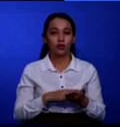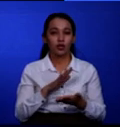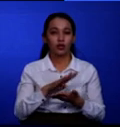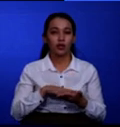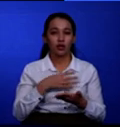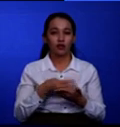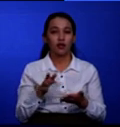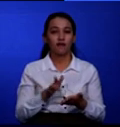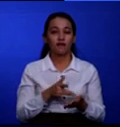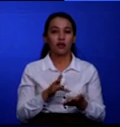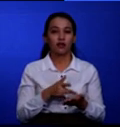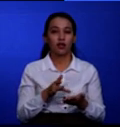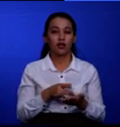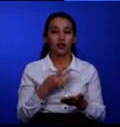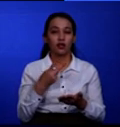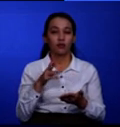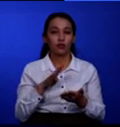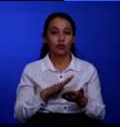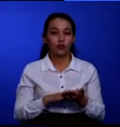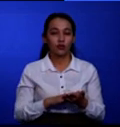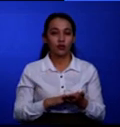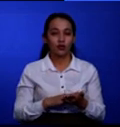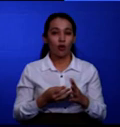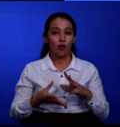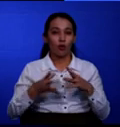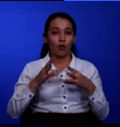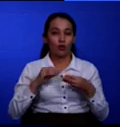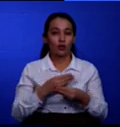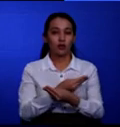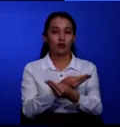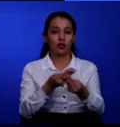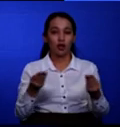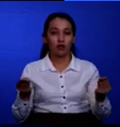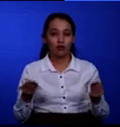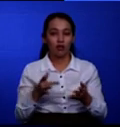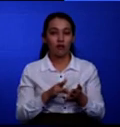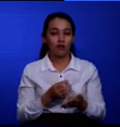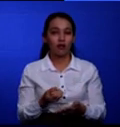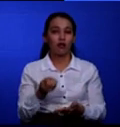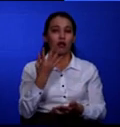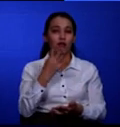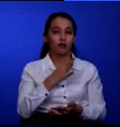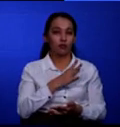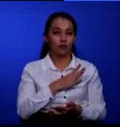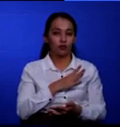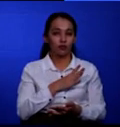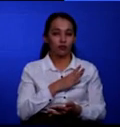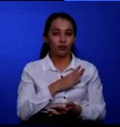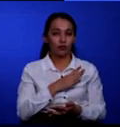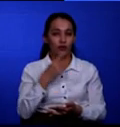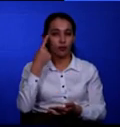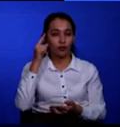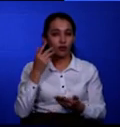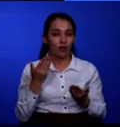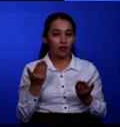daftar 29ta tarqatilgan bo'lsa, jami tarqatilgan daftarlar qancha bo'ladi? Buni bilish uchun qanday